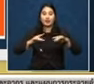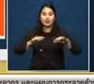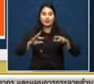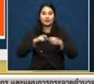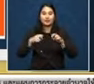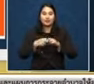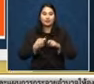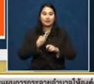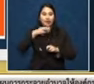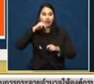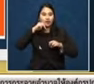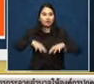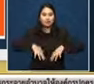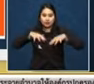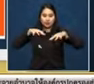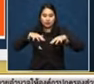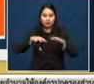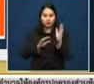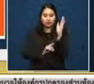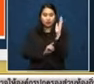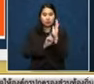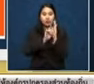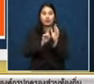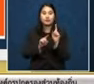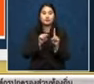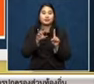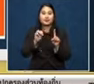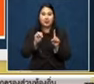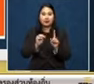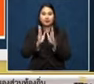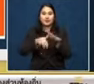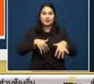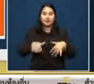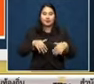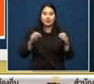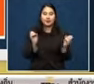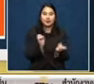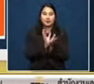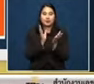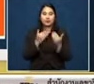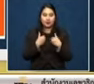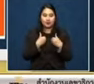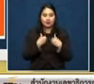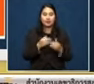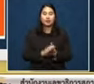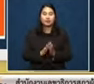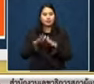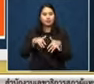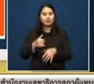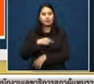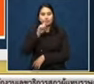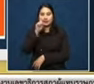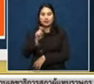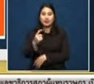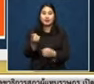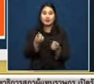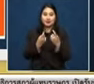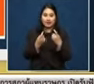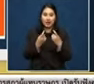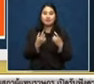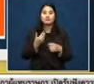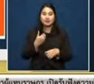ปัญหาน้ำท่วมสูงประมาณ 1เมตรประชาชนได้รับความเดือดร้อนกว่า 100หลังคาเรือนประชาชนในหมู่บ้านอยากทราบและฝากผมสอบถามผ่านท่าน